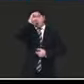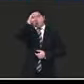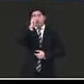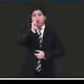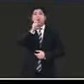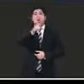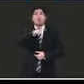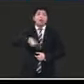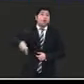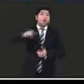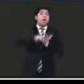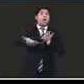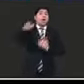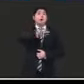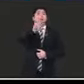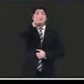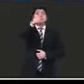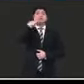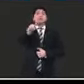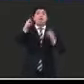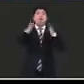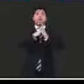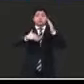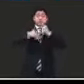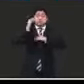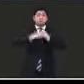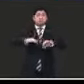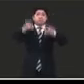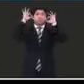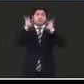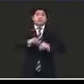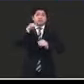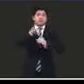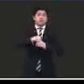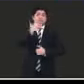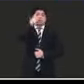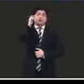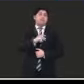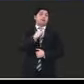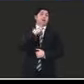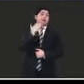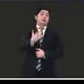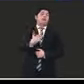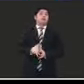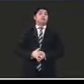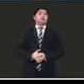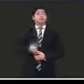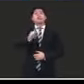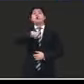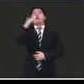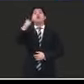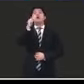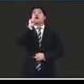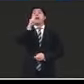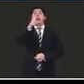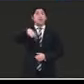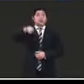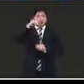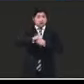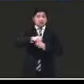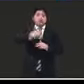illerimizdeki 5000 konutun temelini atarak başlıyoruz diğer illerimizde de